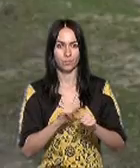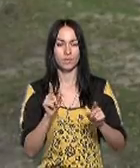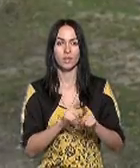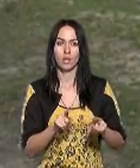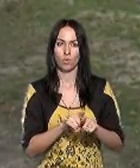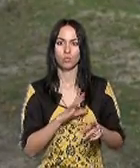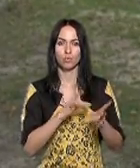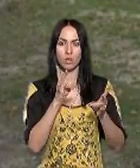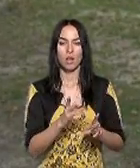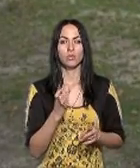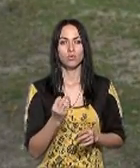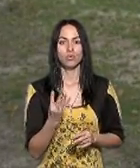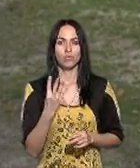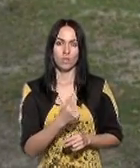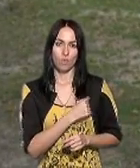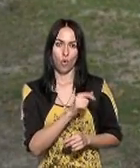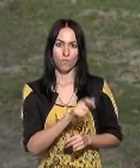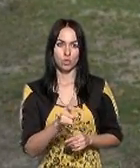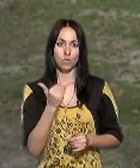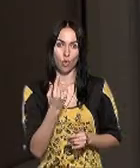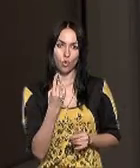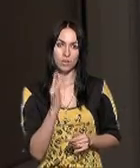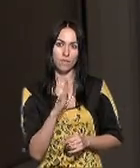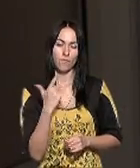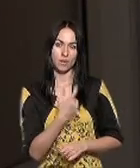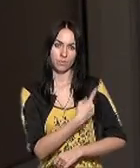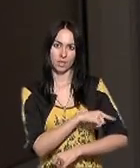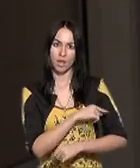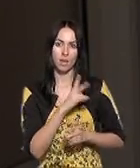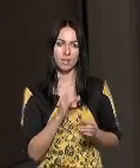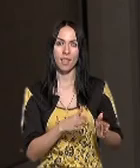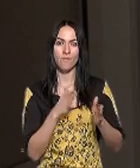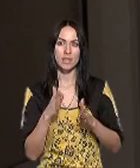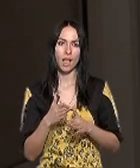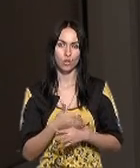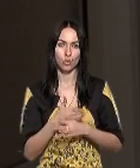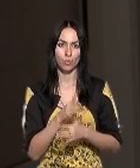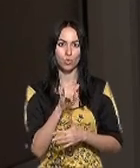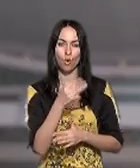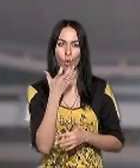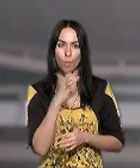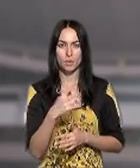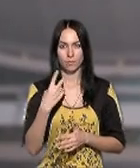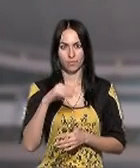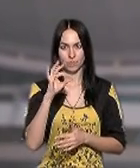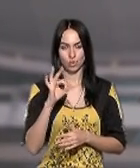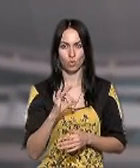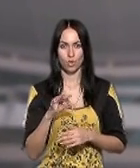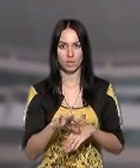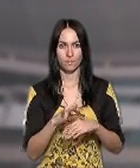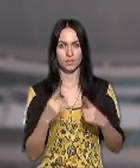поранені ще 4 військових. Один нині перебуває у Харківській лікарні невідкладної допомоги. В нього опіки 20% поверхні